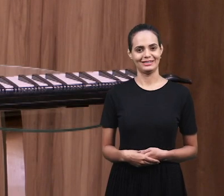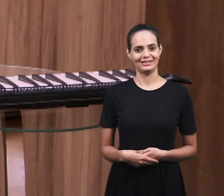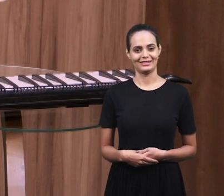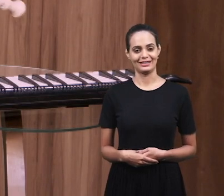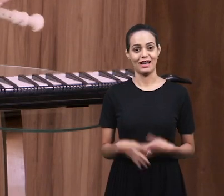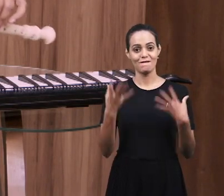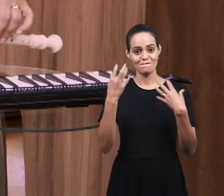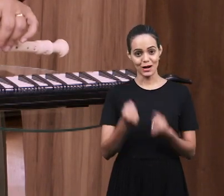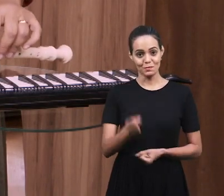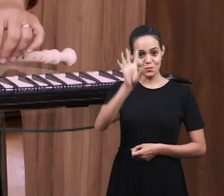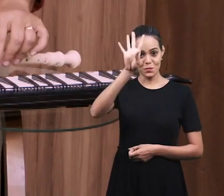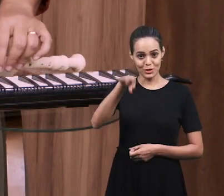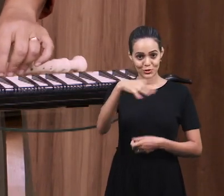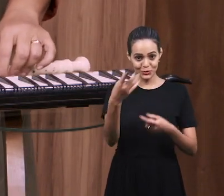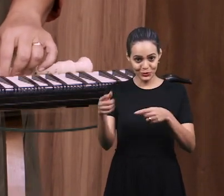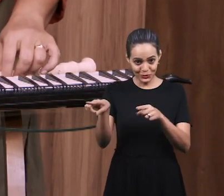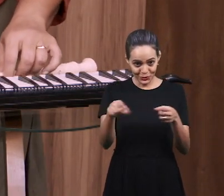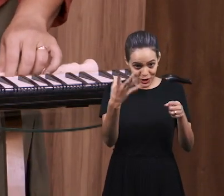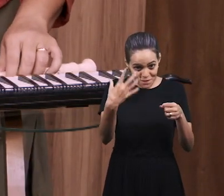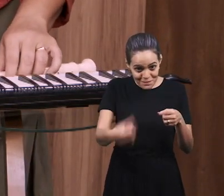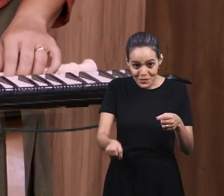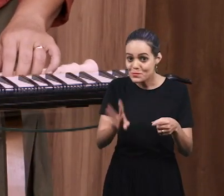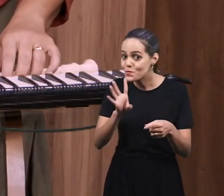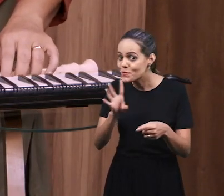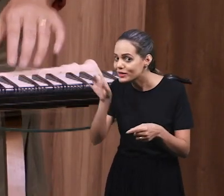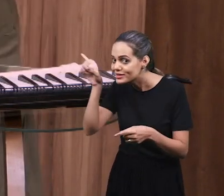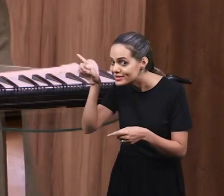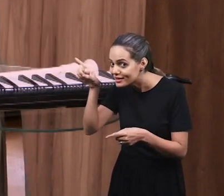Nous allons connaître la partition.